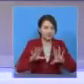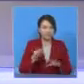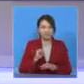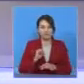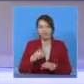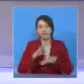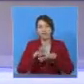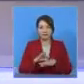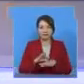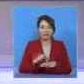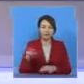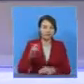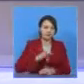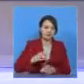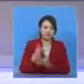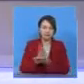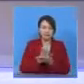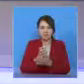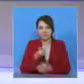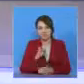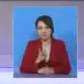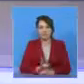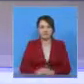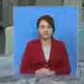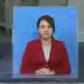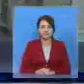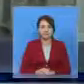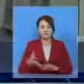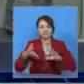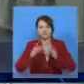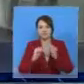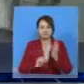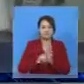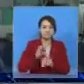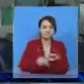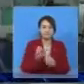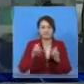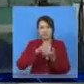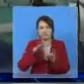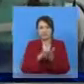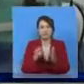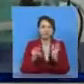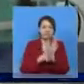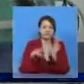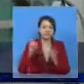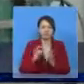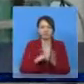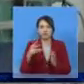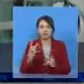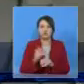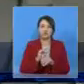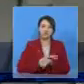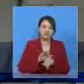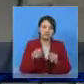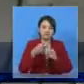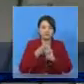брифинга, прошедшего в региональной службе коммуникации. Всего с начала пандемии зарегистрировано 18528 случаев